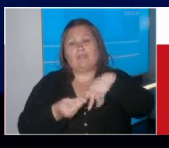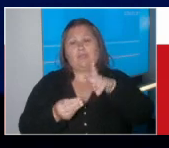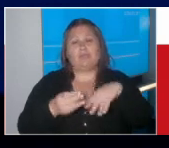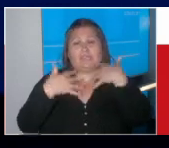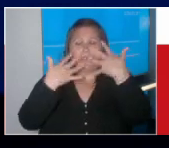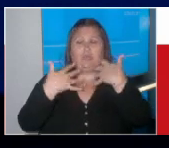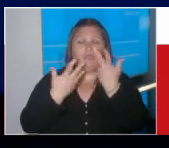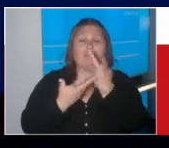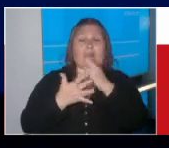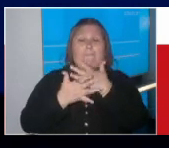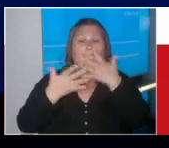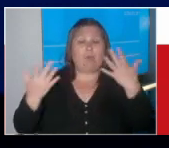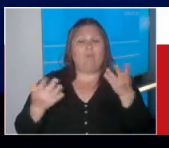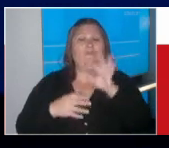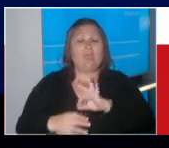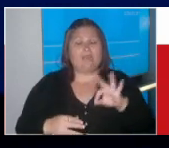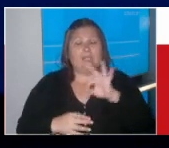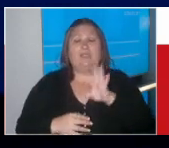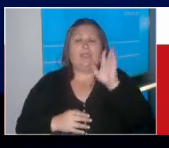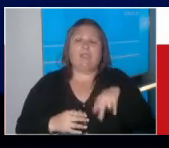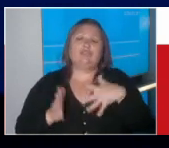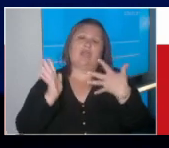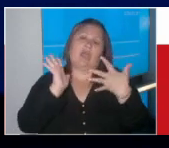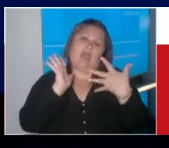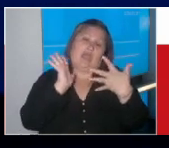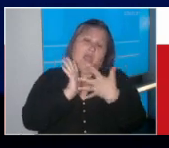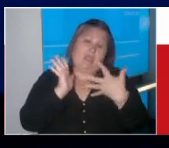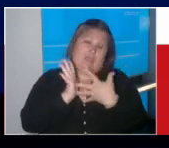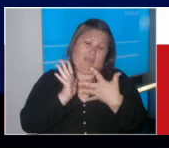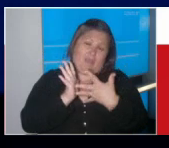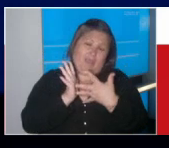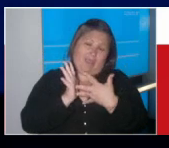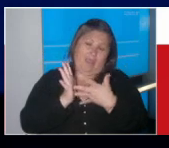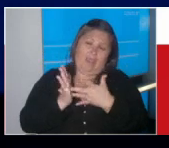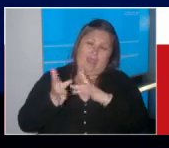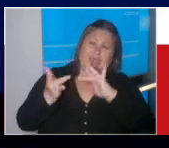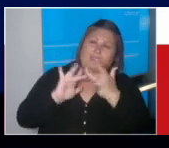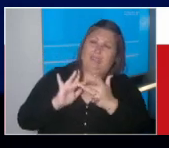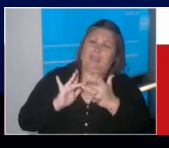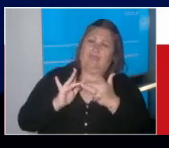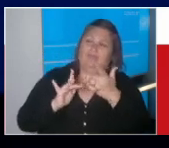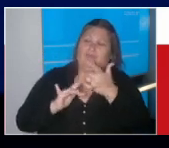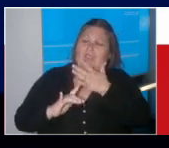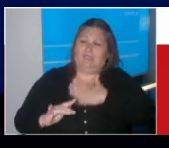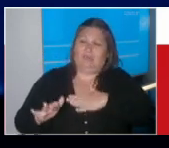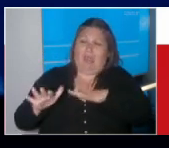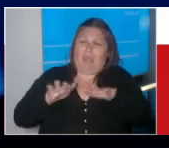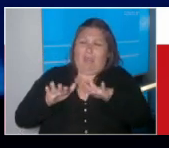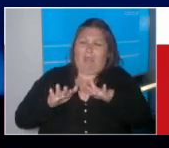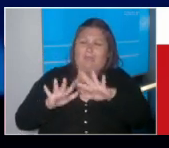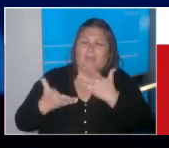יותר ברור, ועדיין יש עדיין את החקירה הנגדית, שבה ינסו עוד לערער את מה ששמענו בימים האחרונים, אבל יהיה מאוד